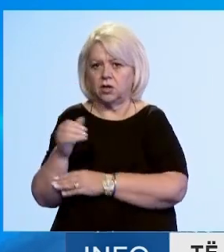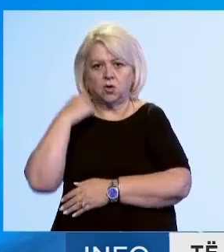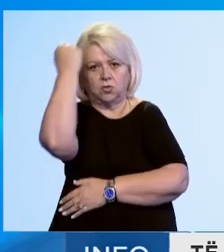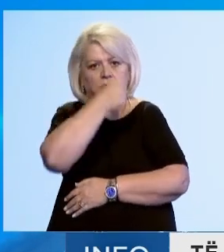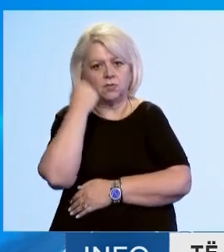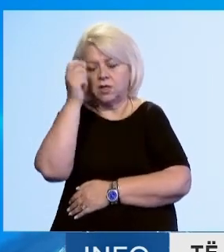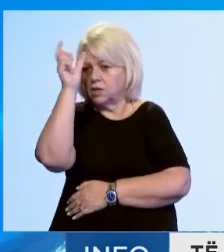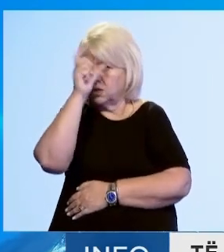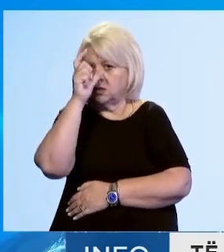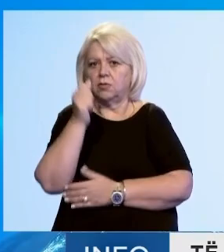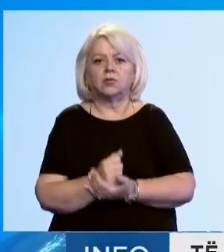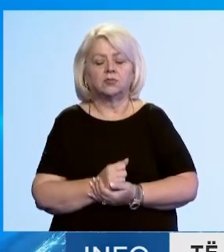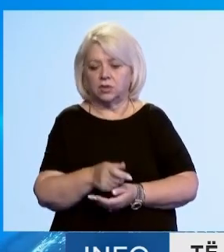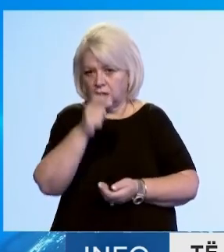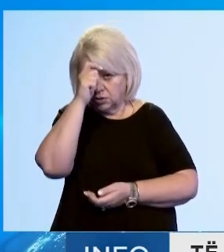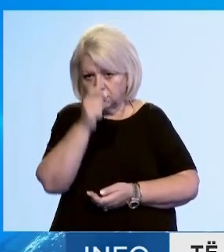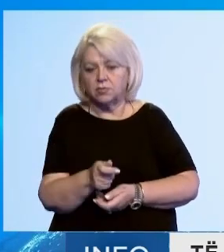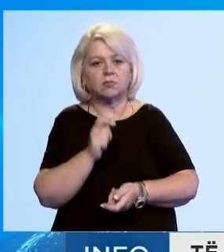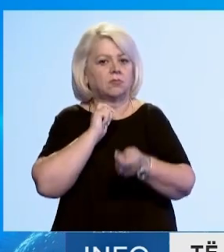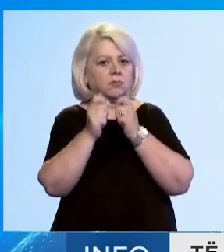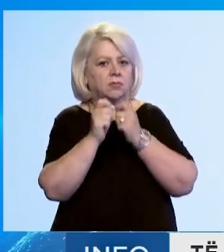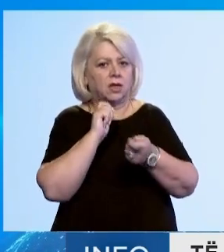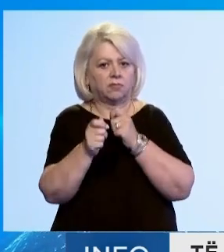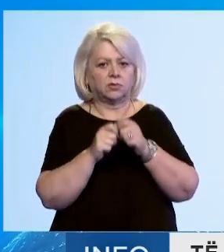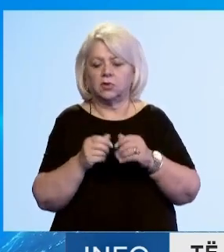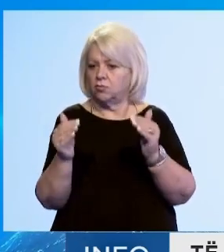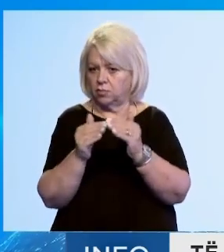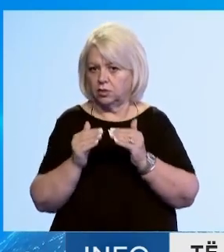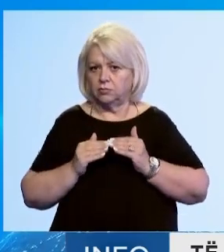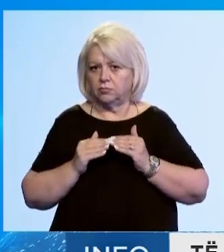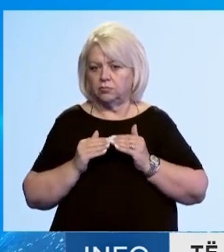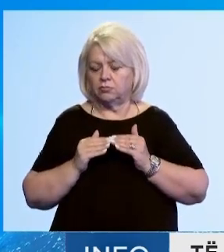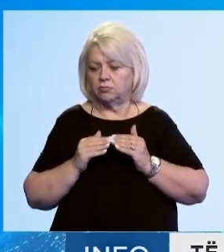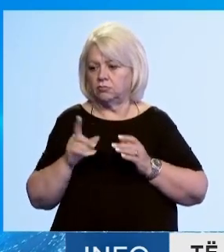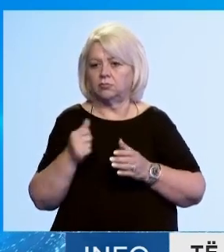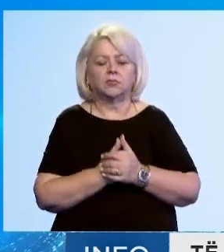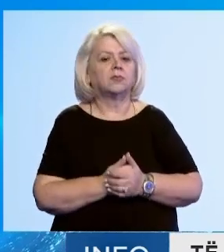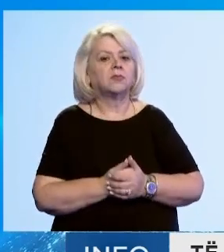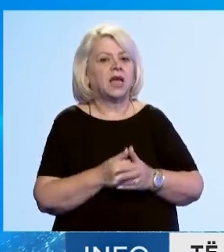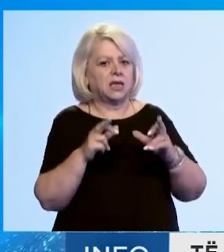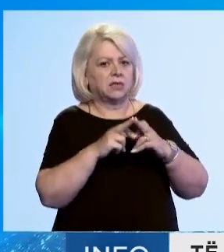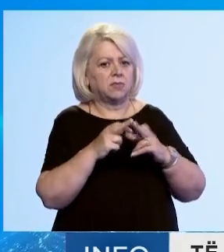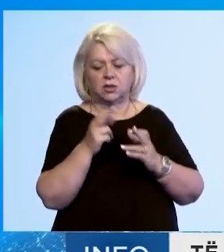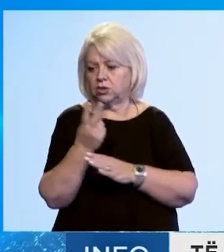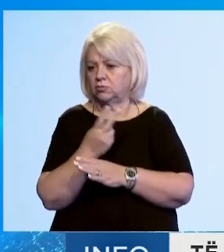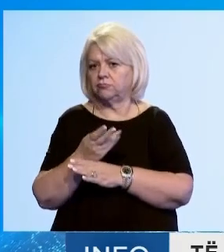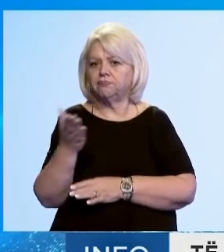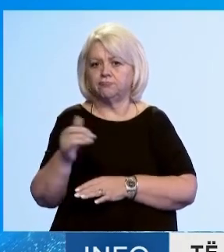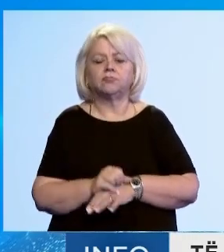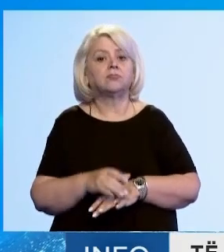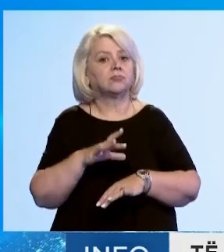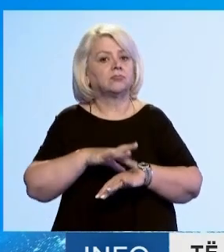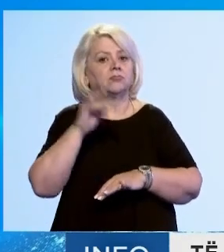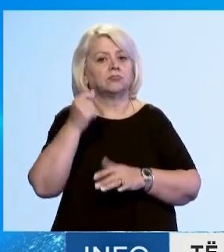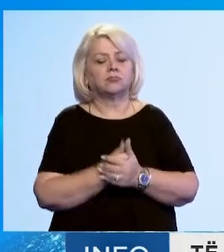Kosova dhe Serbia ta respektojnë marrëveshjet për të cilat janë pajtuar. Ai nga Azerbajxhani theksoi se prosperiteti